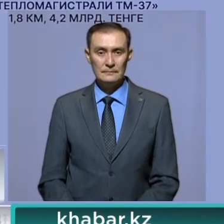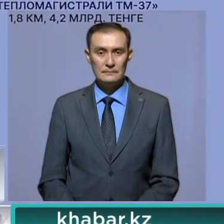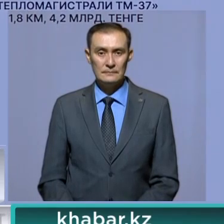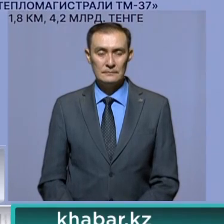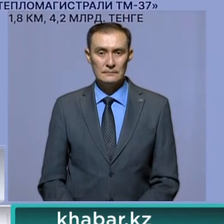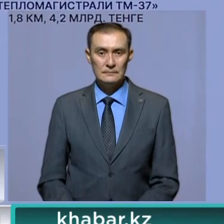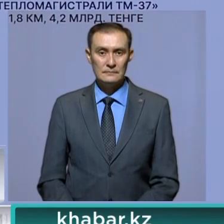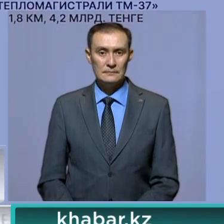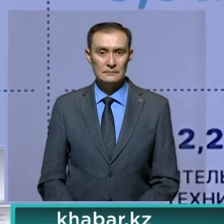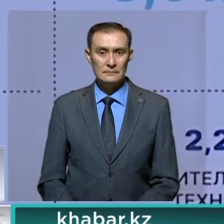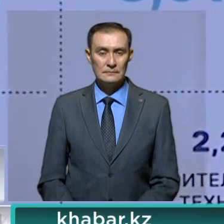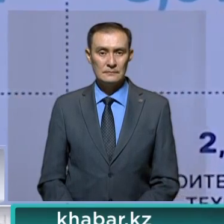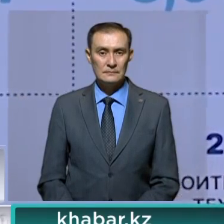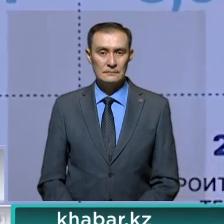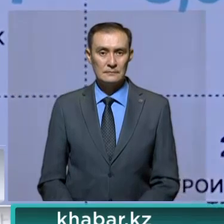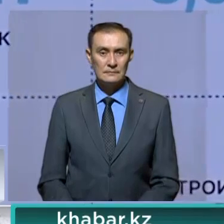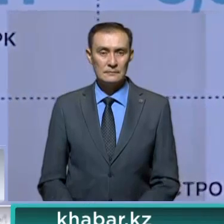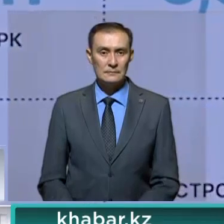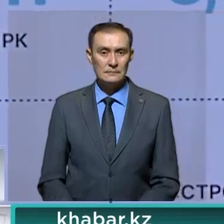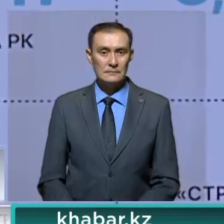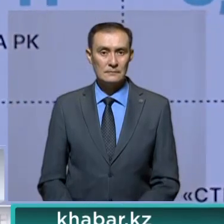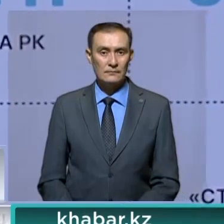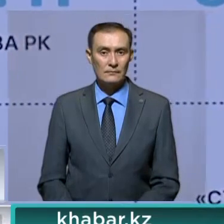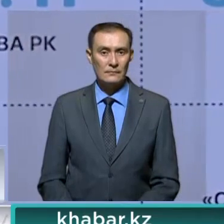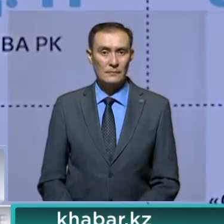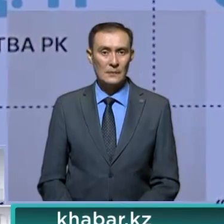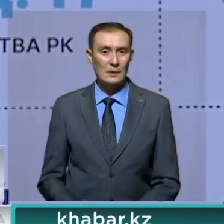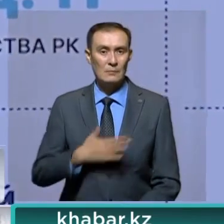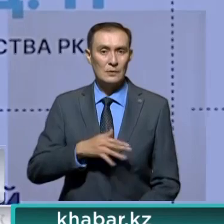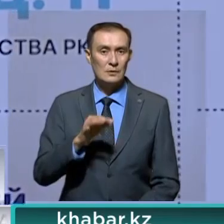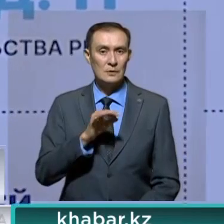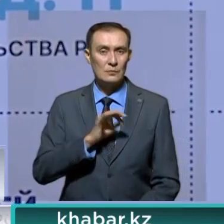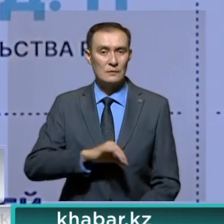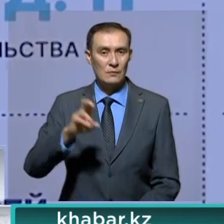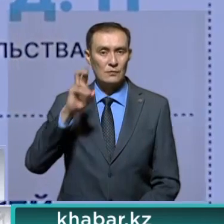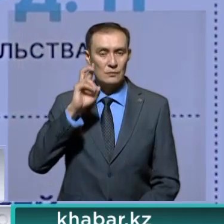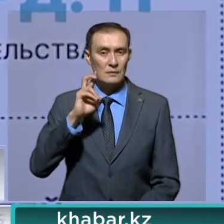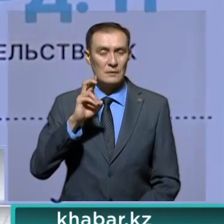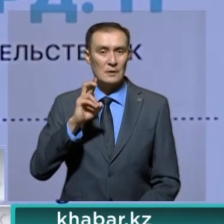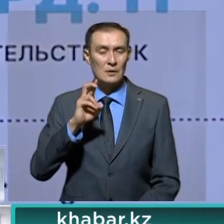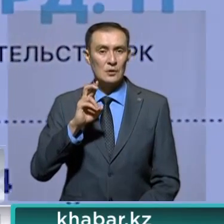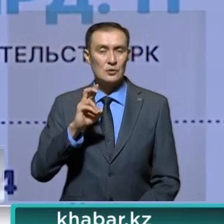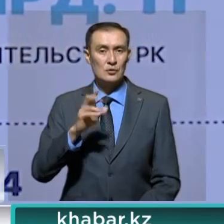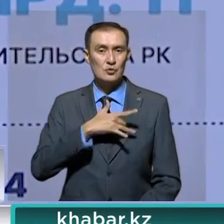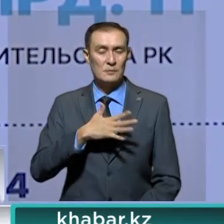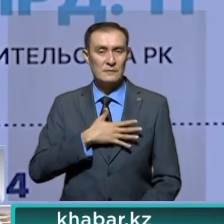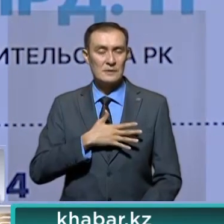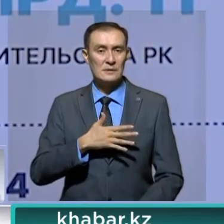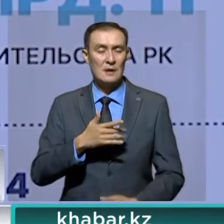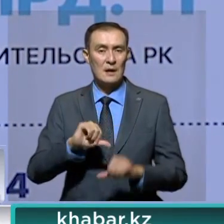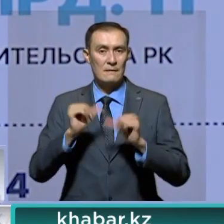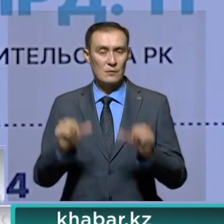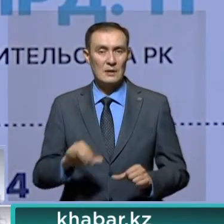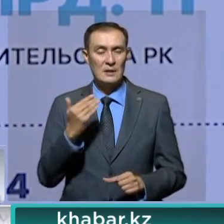Набор оборудования из 10 котлов. 5 котлов мы взяли в государственную, приняли в государственную собственность, выделили